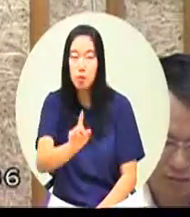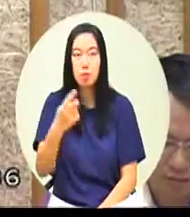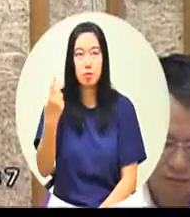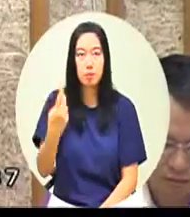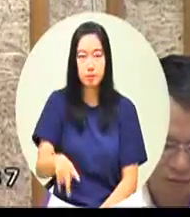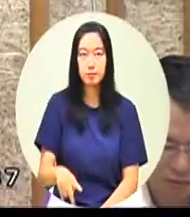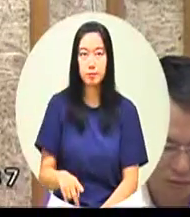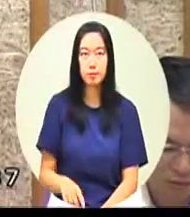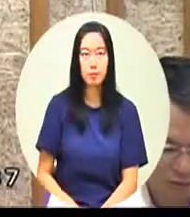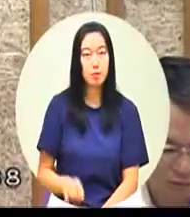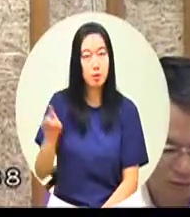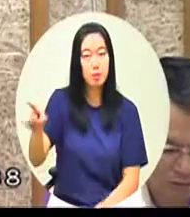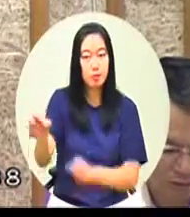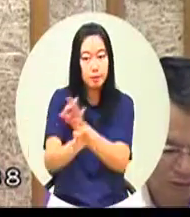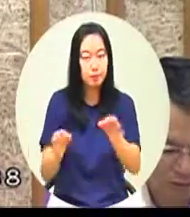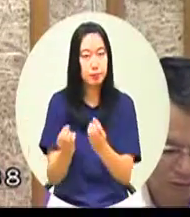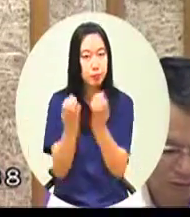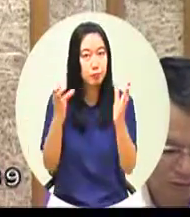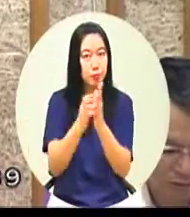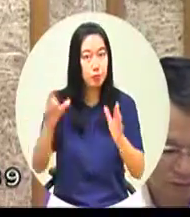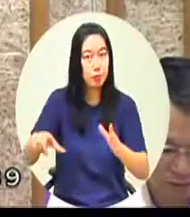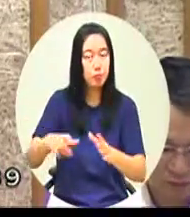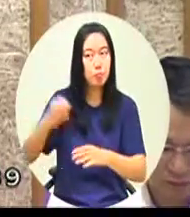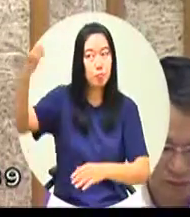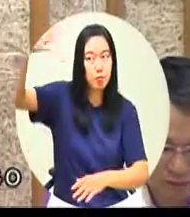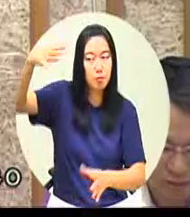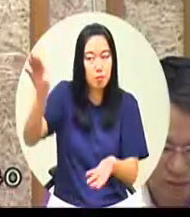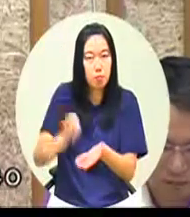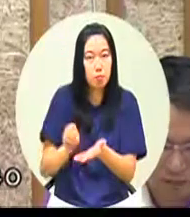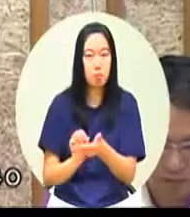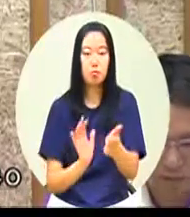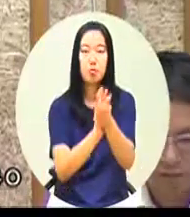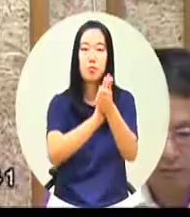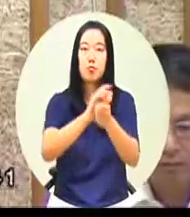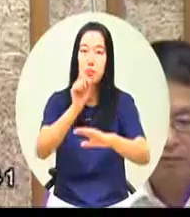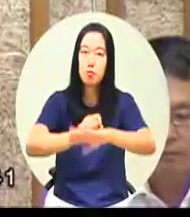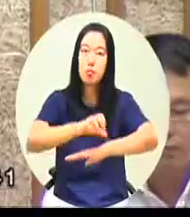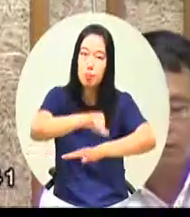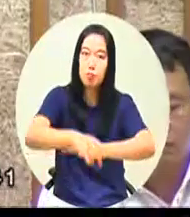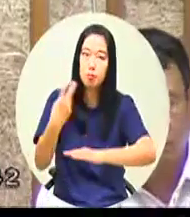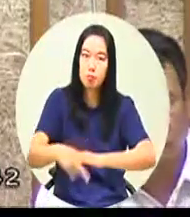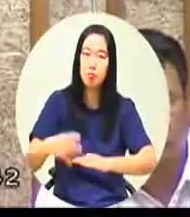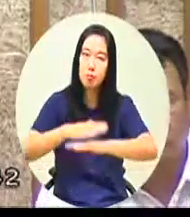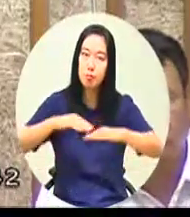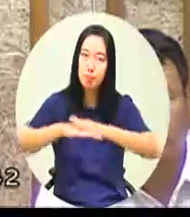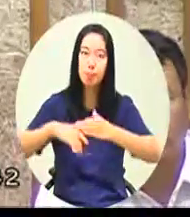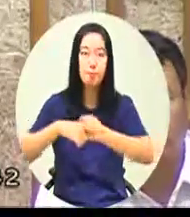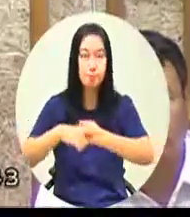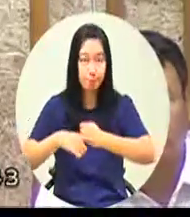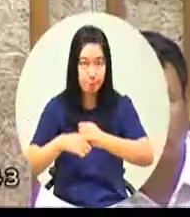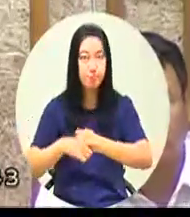跟阮的迄个经发局，即个太阳能光电推动办公室来继续来研究这个部分。 因为针对着这